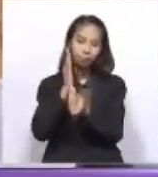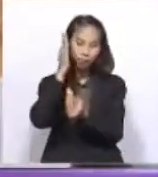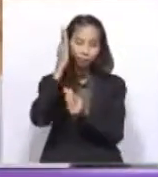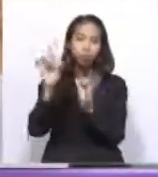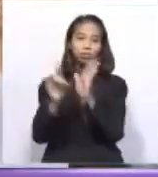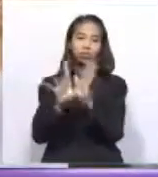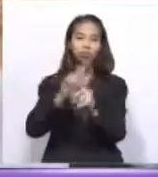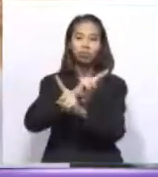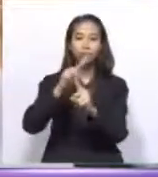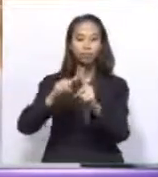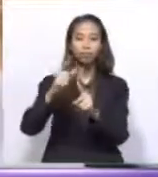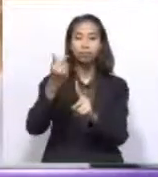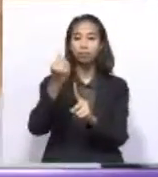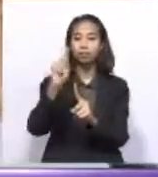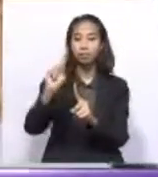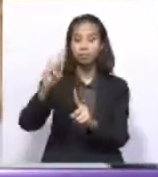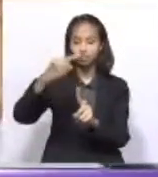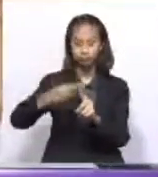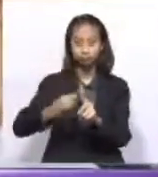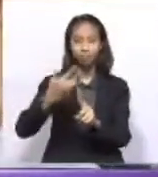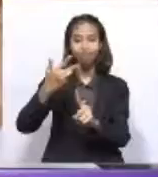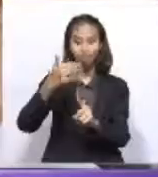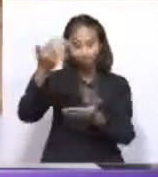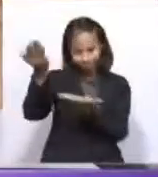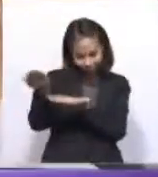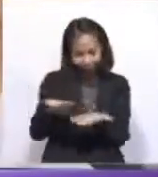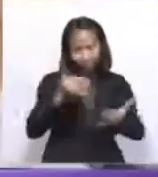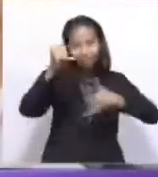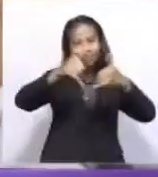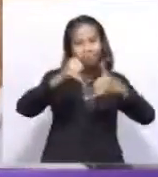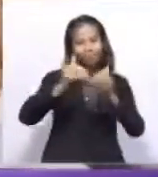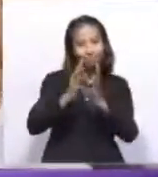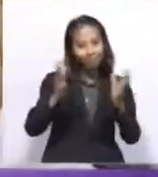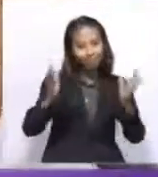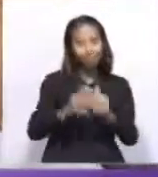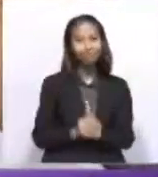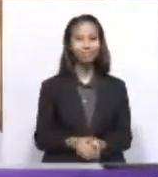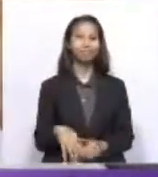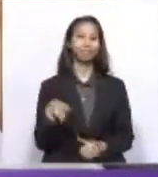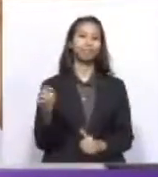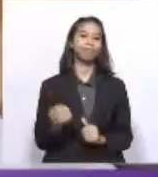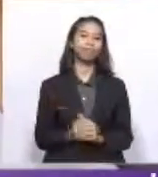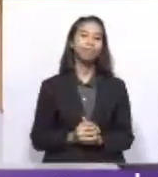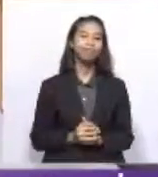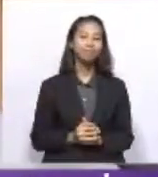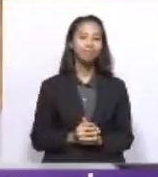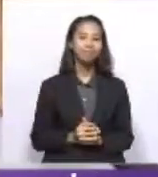คะวันที่11มีนาคมค่ะมากันเยอะๆนะคะ